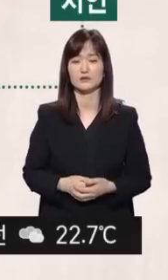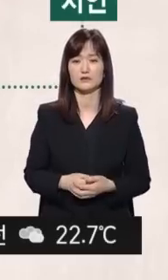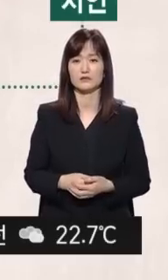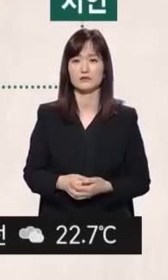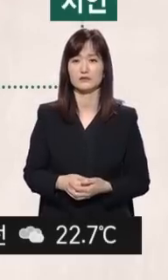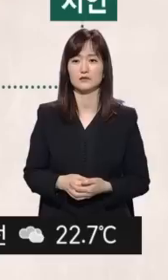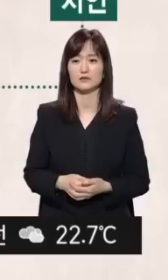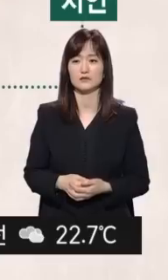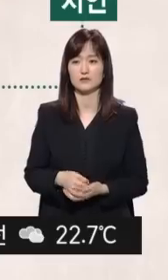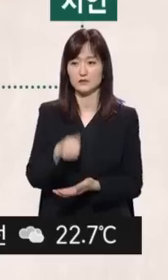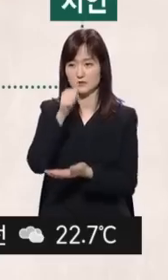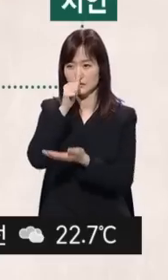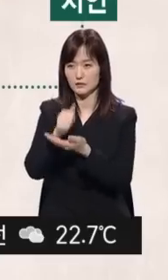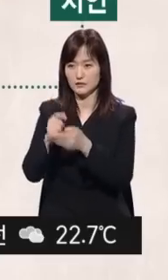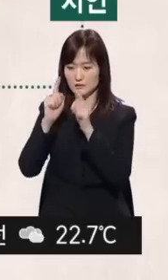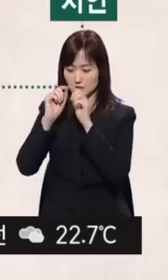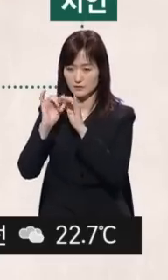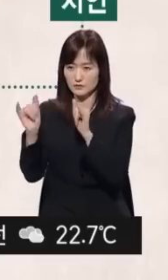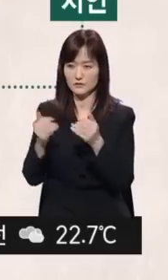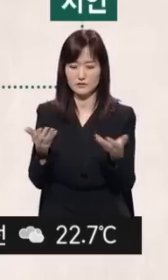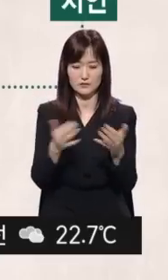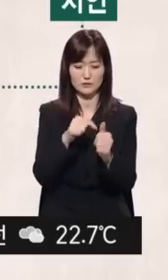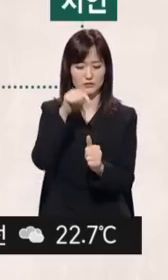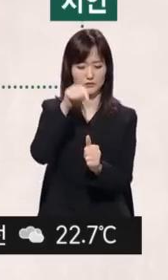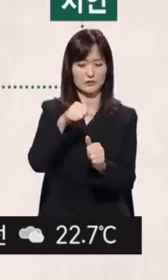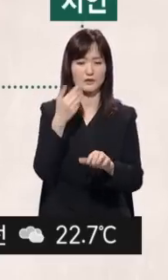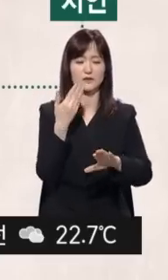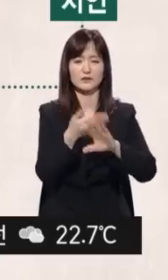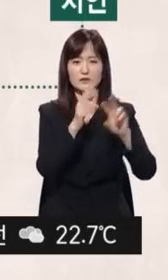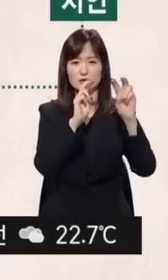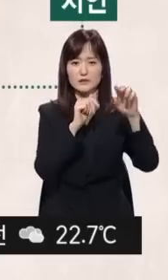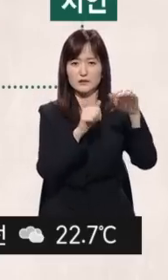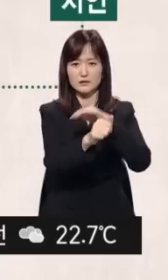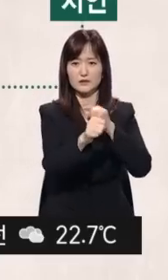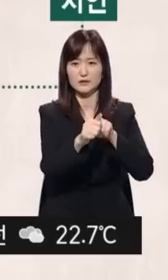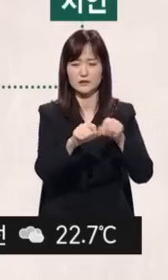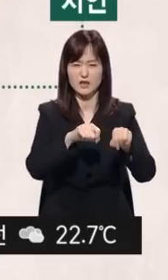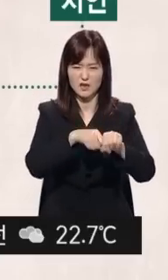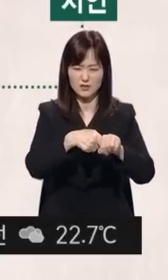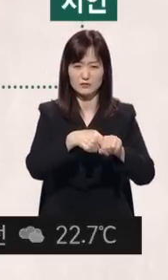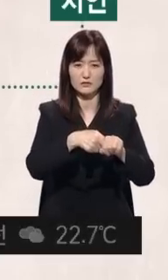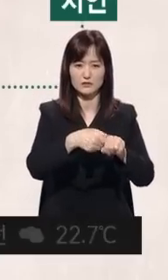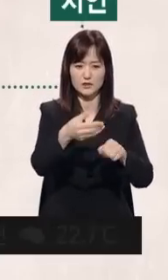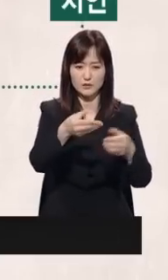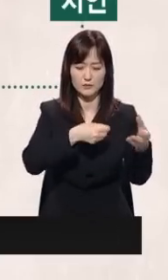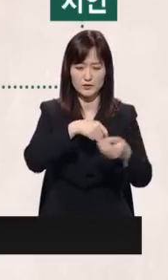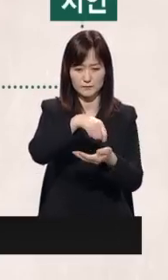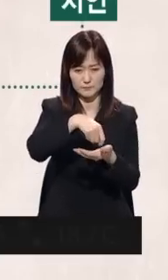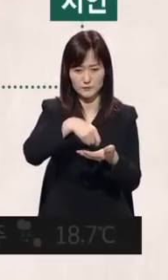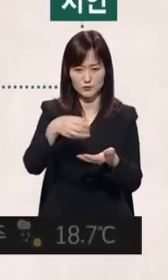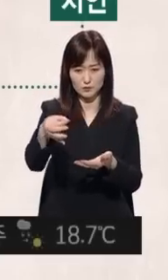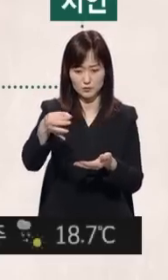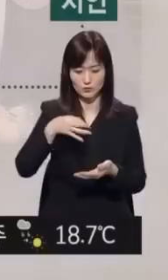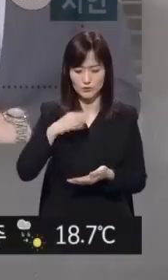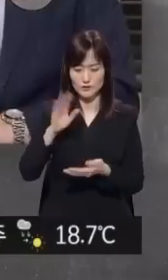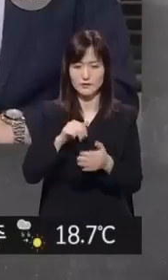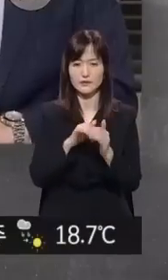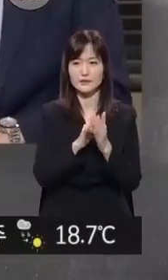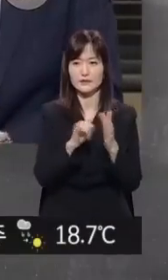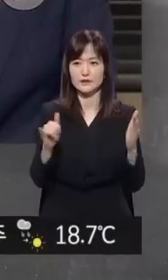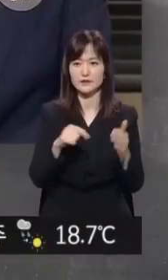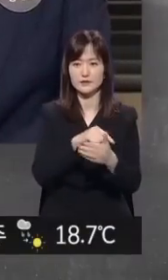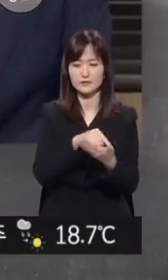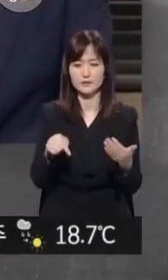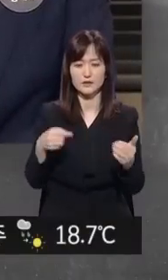직원에게 무엇을 시켰는가 하면 다른 업체 대표인데 그 사람에게 강제로 차용증을 쓰게 하고 돈을 안 주면 가족에게 위해를